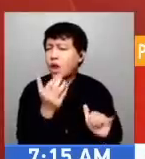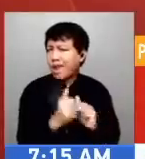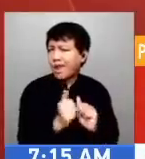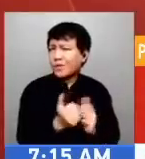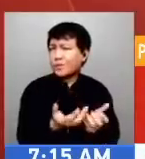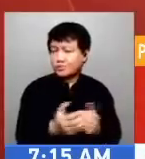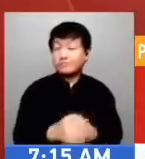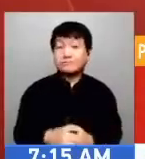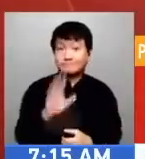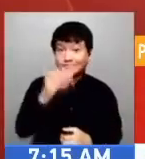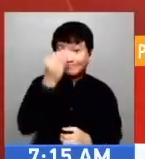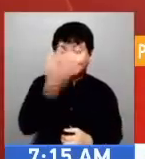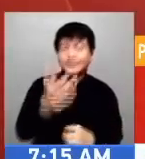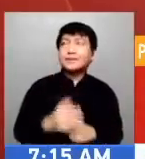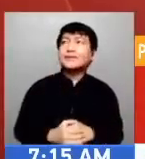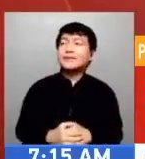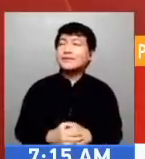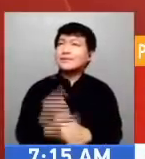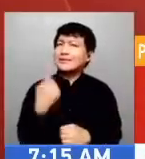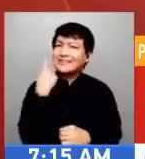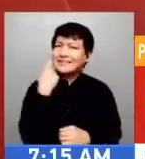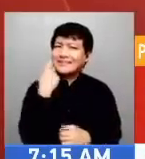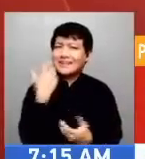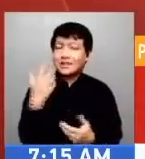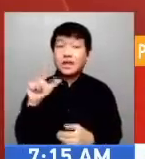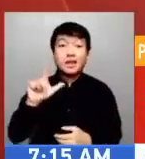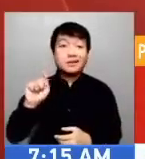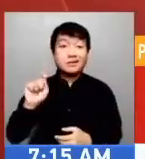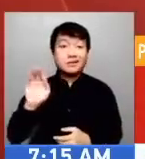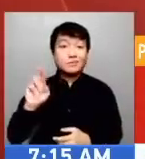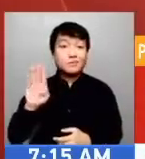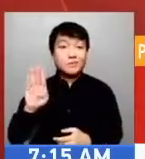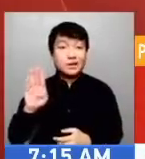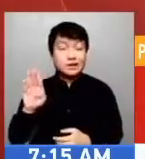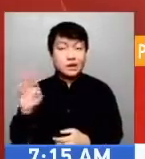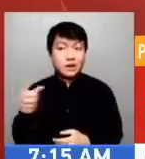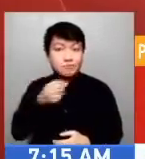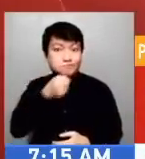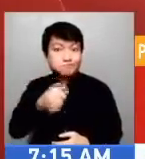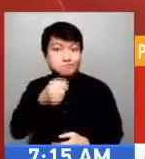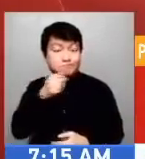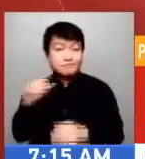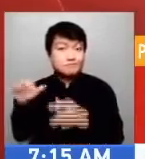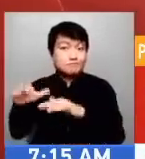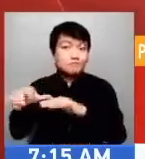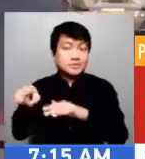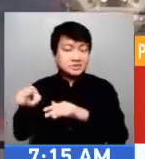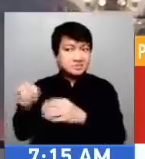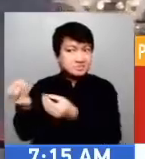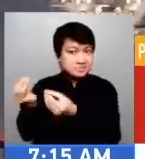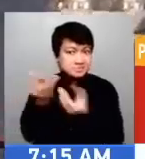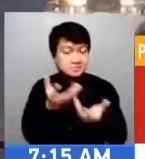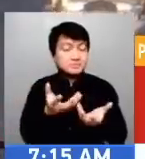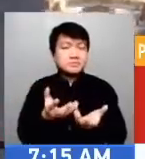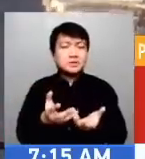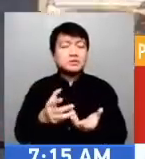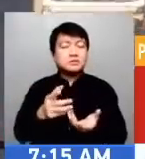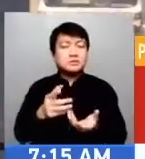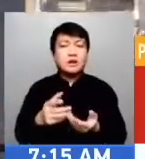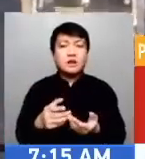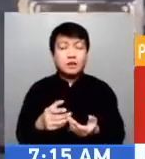press con ang LTFRB, nagsabi na rin sila, kumambyo na rin po talaga sila, di po ba? Na wala ng face out.